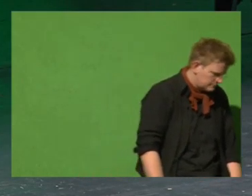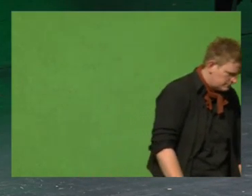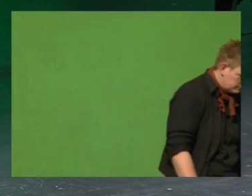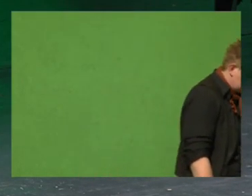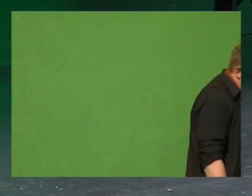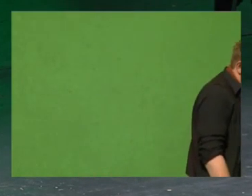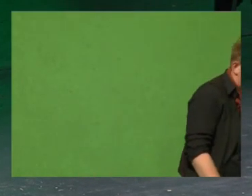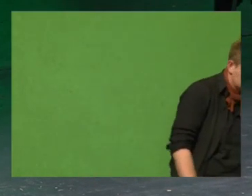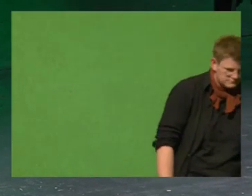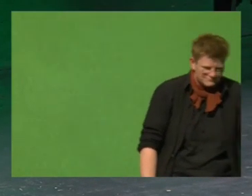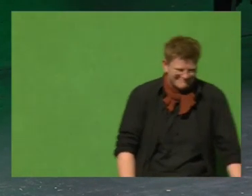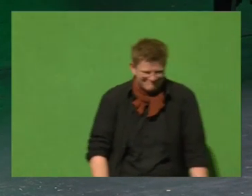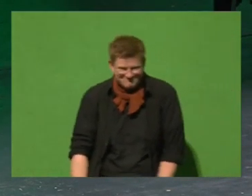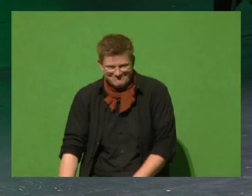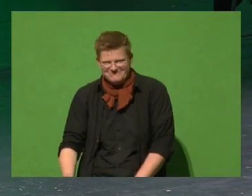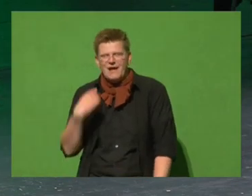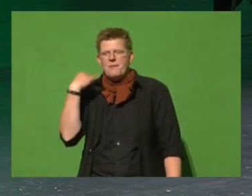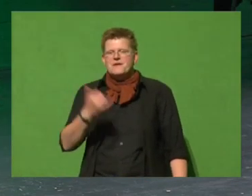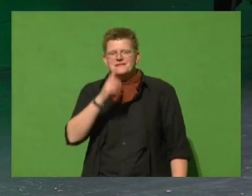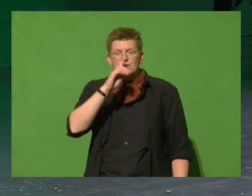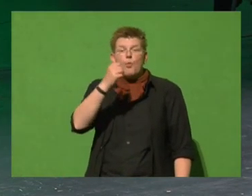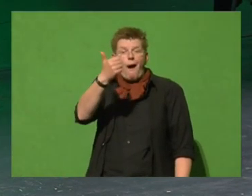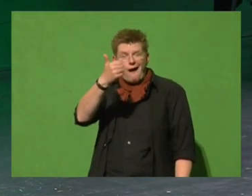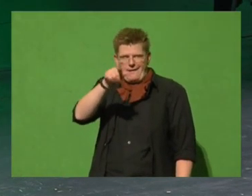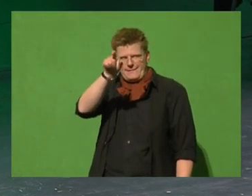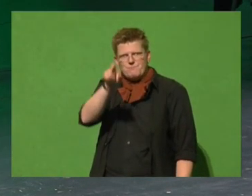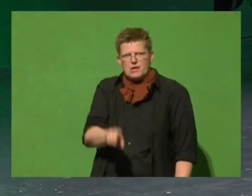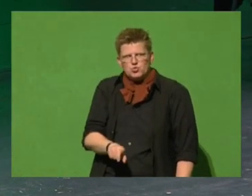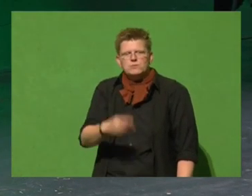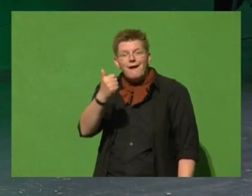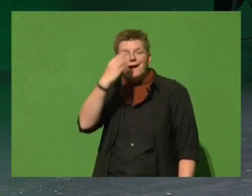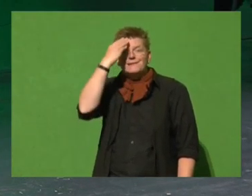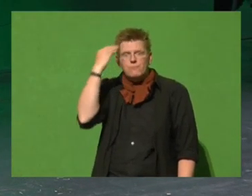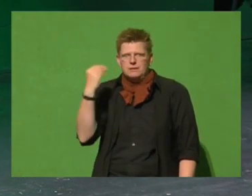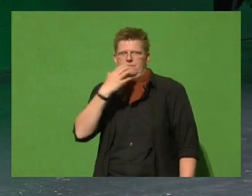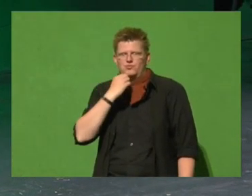So, bisher liegt uns nur eine einzige Wortmeldung vor von einem Mann.